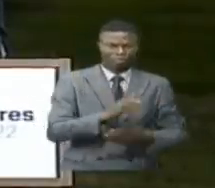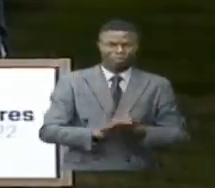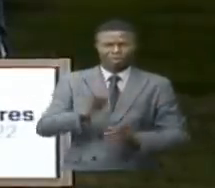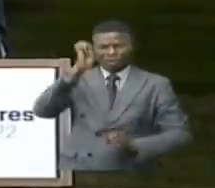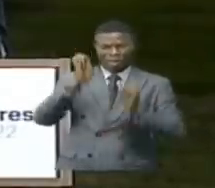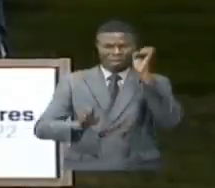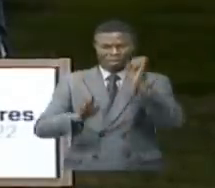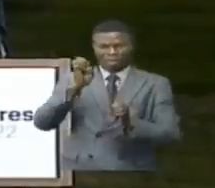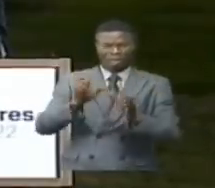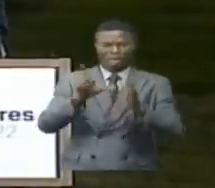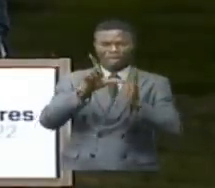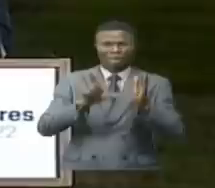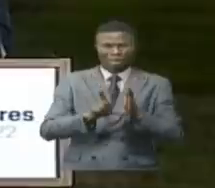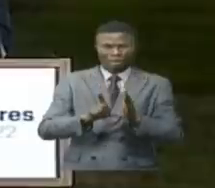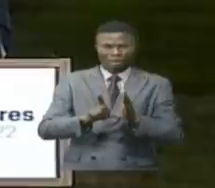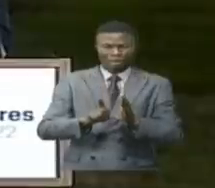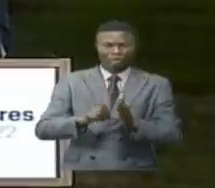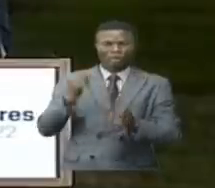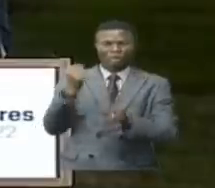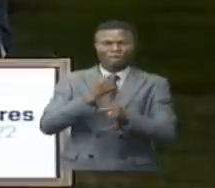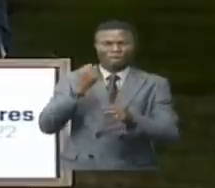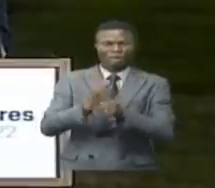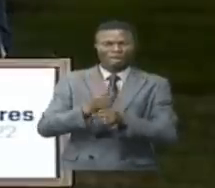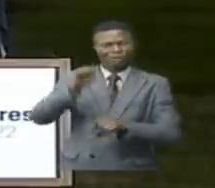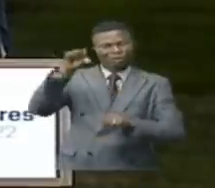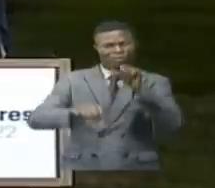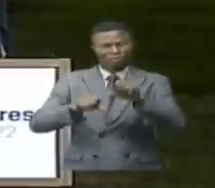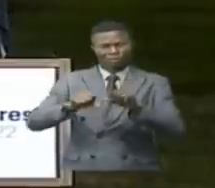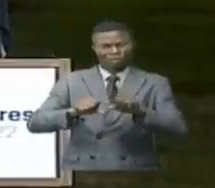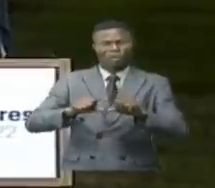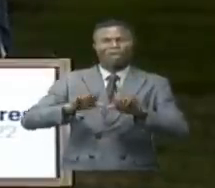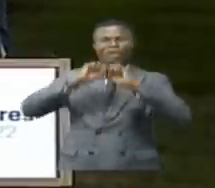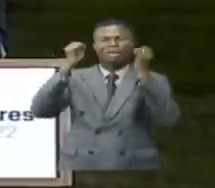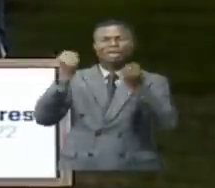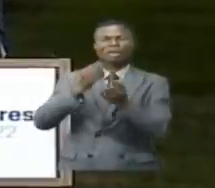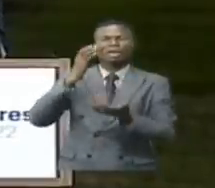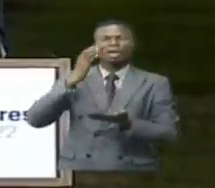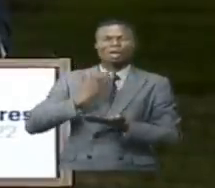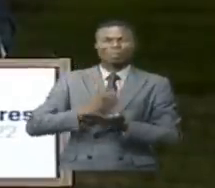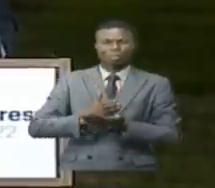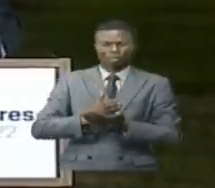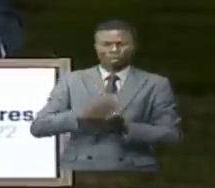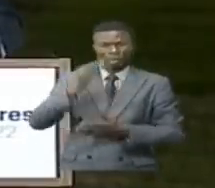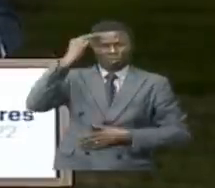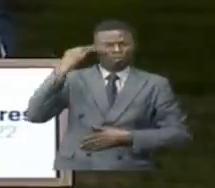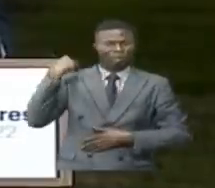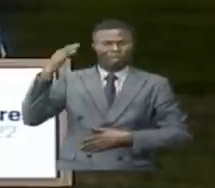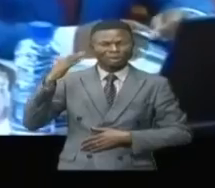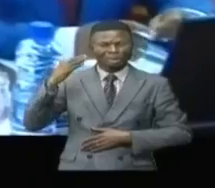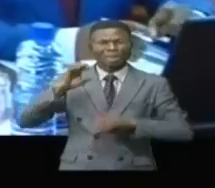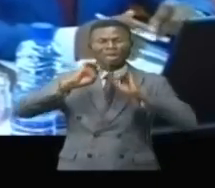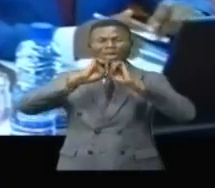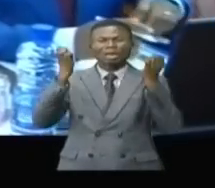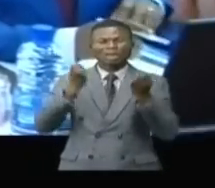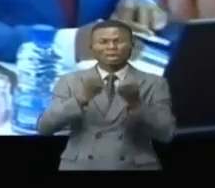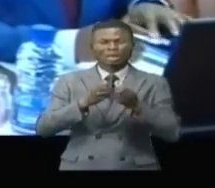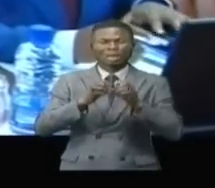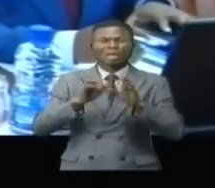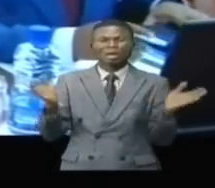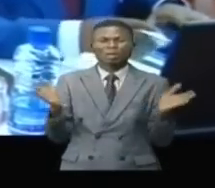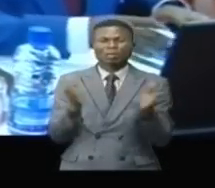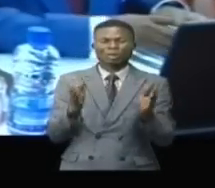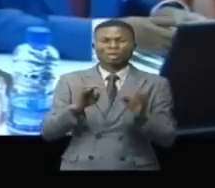Évaluation de la loi sur la sous-traitance dans les secteurs privés. Le ministre d'État, ministre de l'Entrepreneuriat et des Petites et